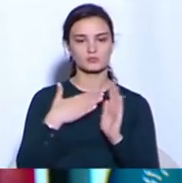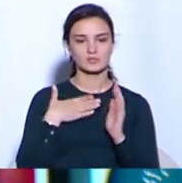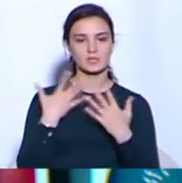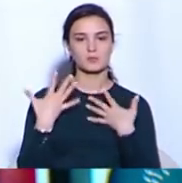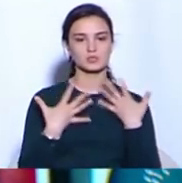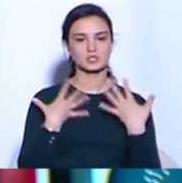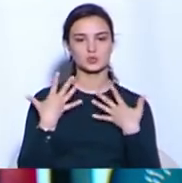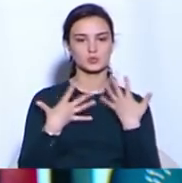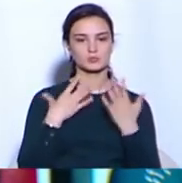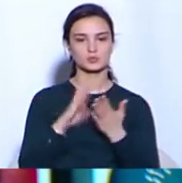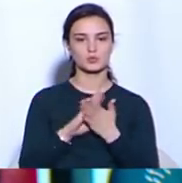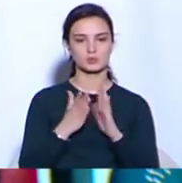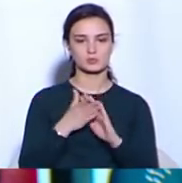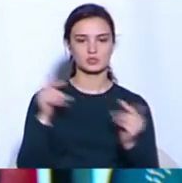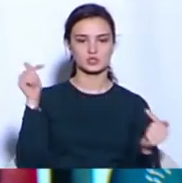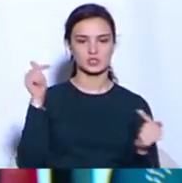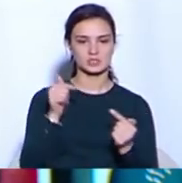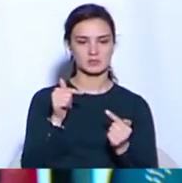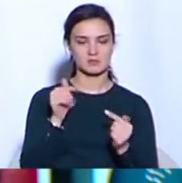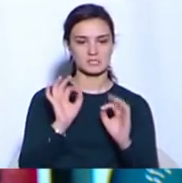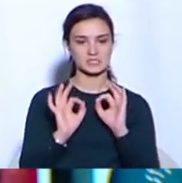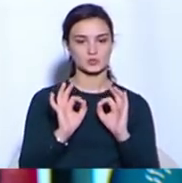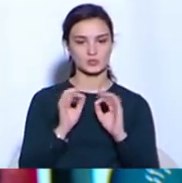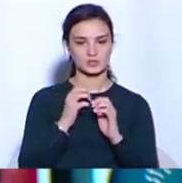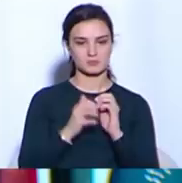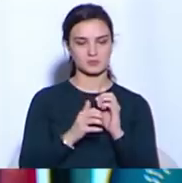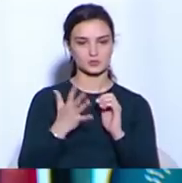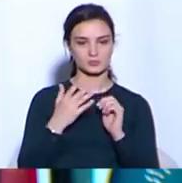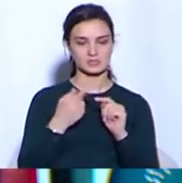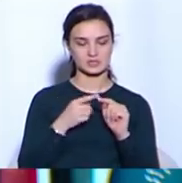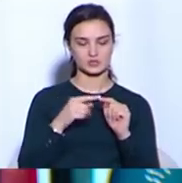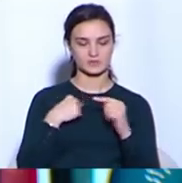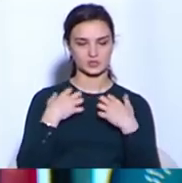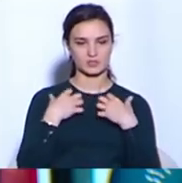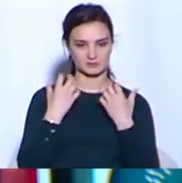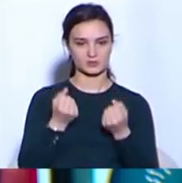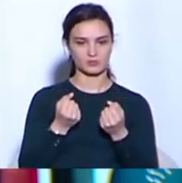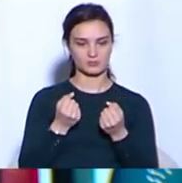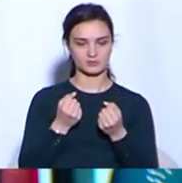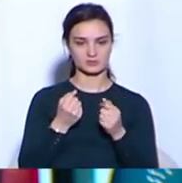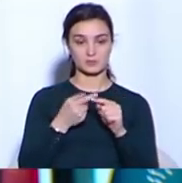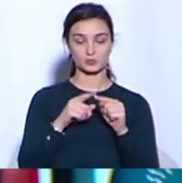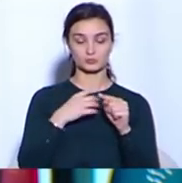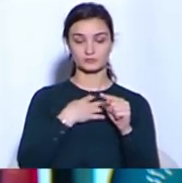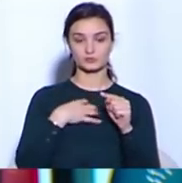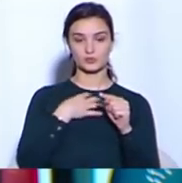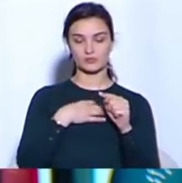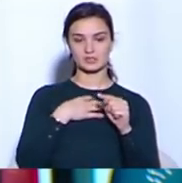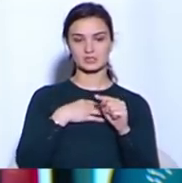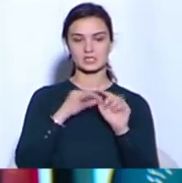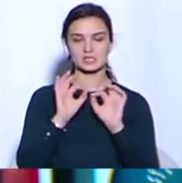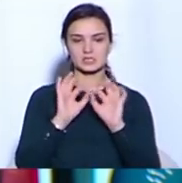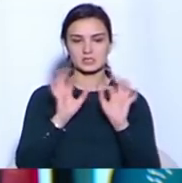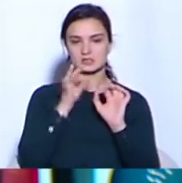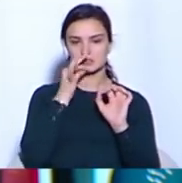ემოციური მდგომარეობა შეესაბამება წონასწორობას, რომელიც განსაზღვრავს ჩვენს ჯანმრთელობას. ამიტომ არის მნიშვნელოვანი იმის თქმა,